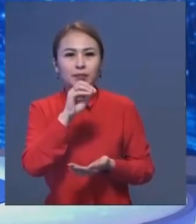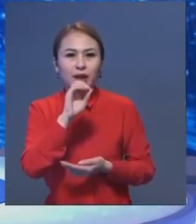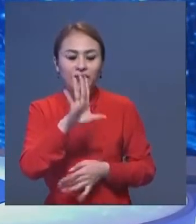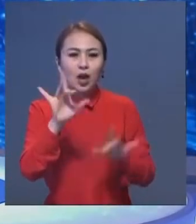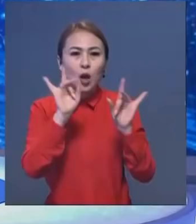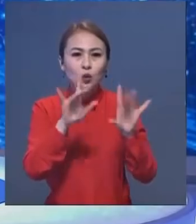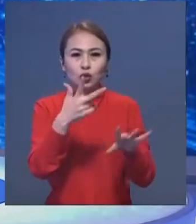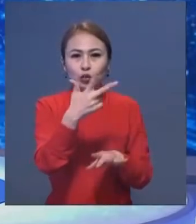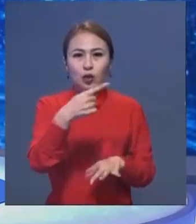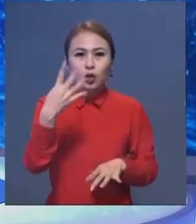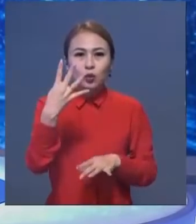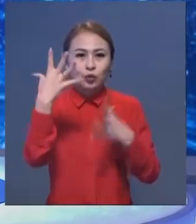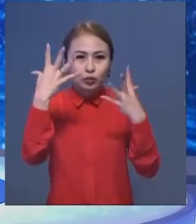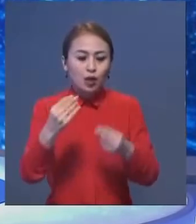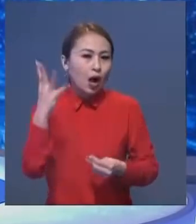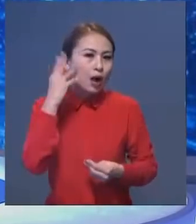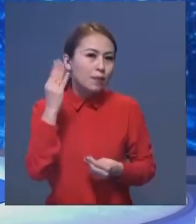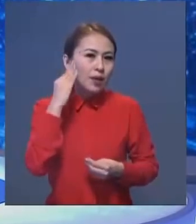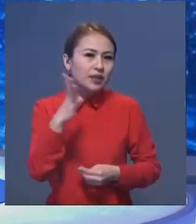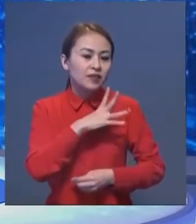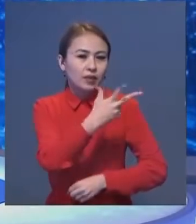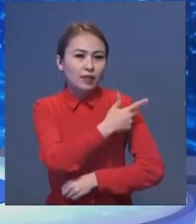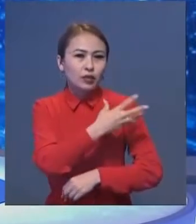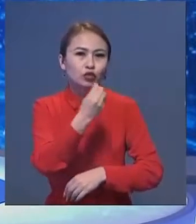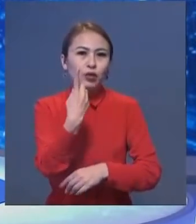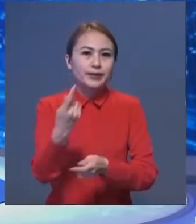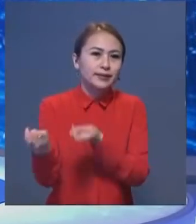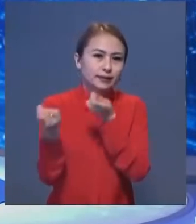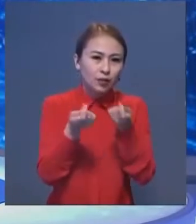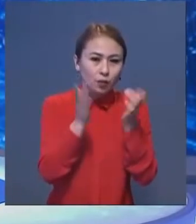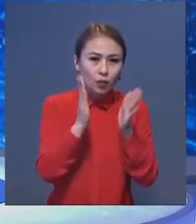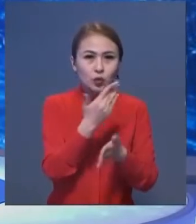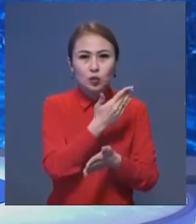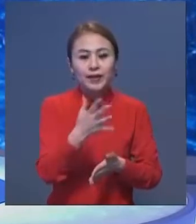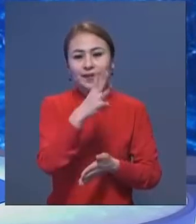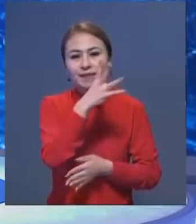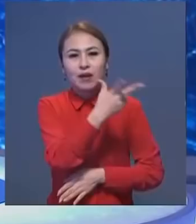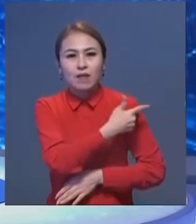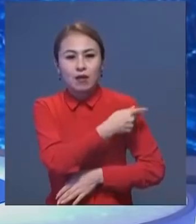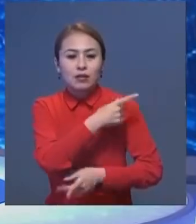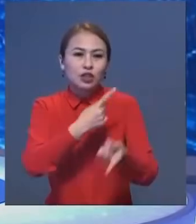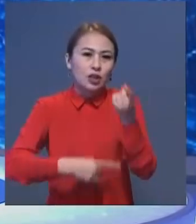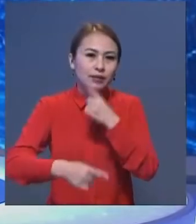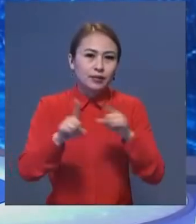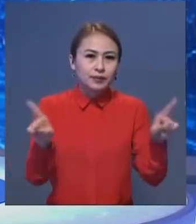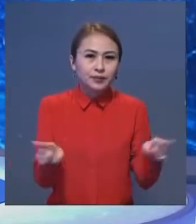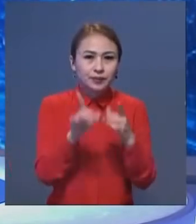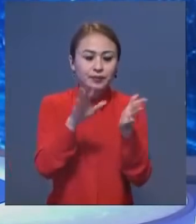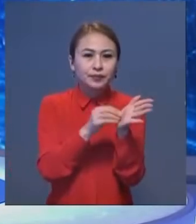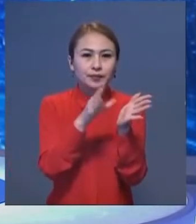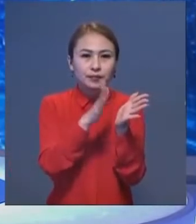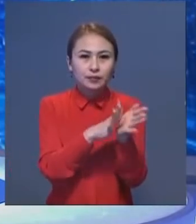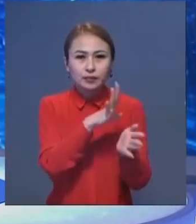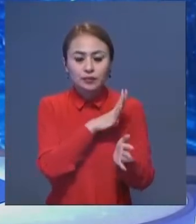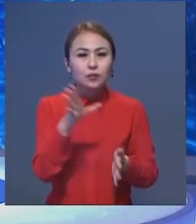айтуынша, 3-4 күнде Алматыға вакцинаның тағы бір легі жеткізілуі тиіс. Сол кезде жаппай вакциналау қайта жанданады. Ал